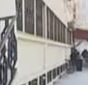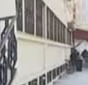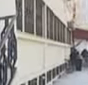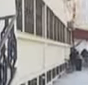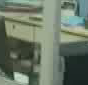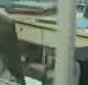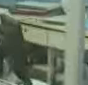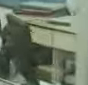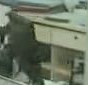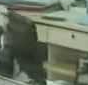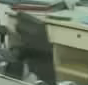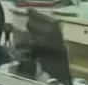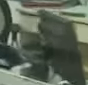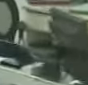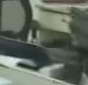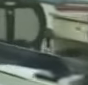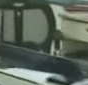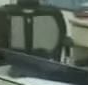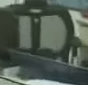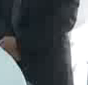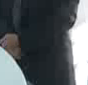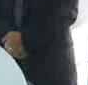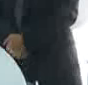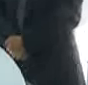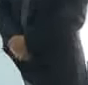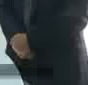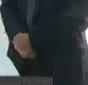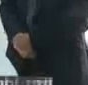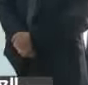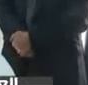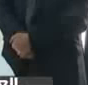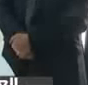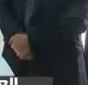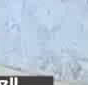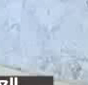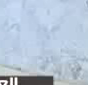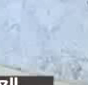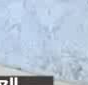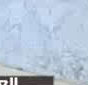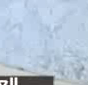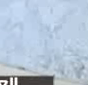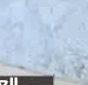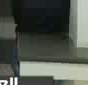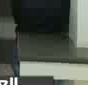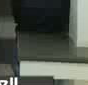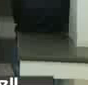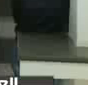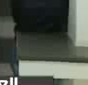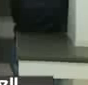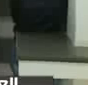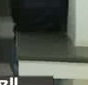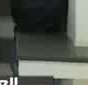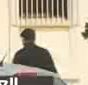انطلاق استمرار العمل أيام السبت بعدد من المؤسسات العمومية باعتماد التوقيت الإداري الجديد.